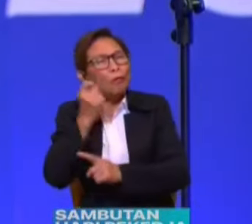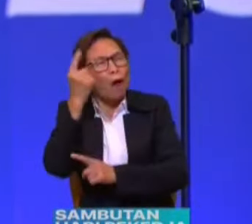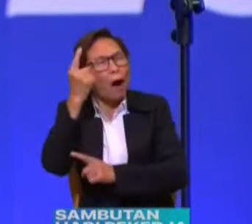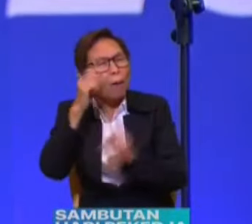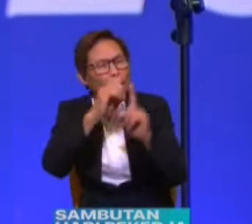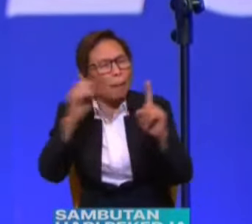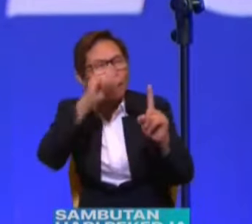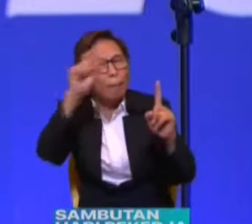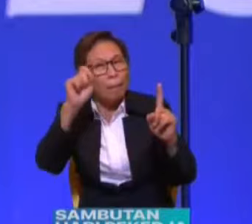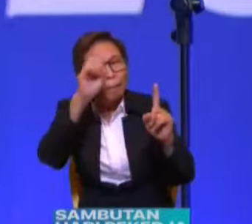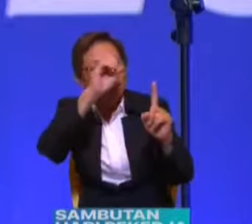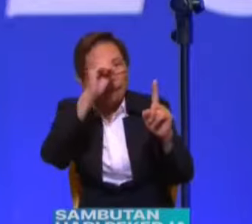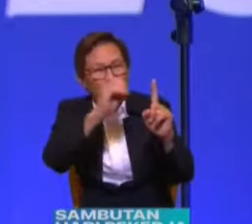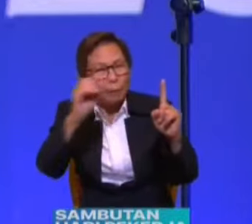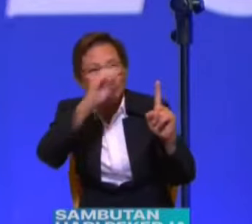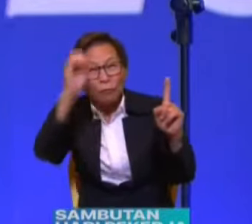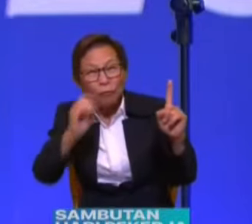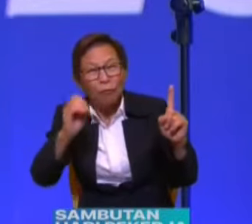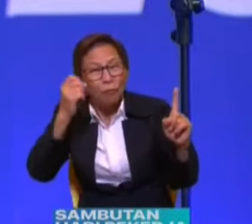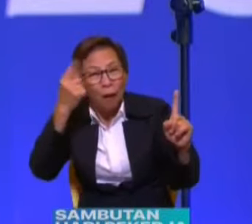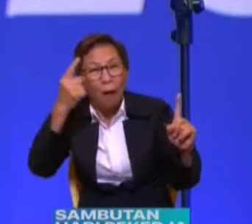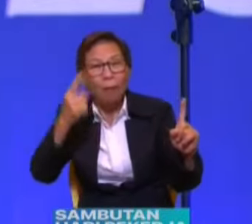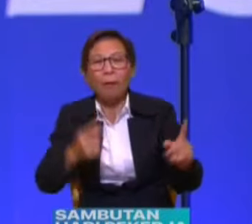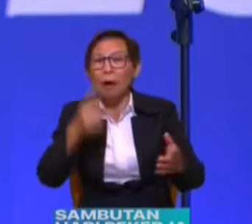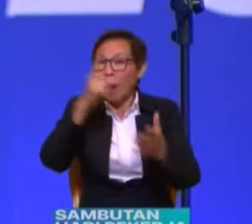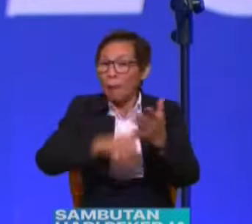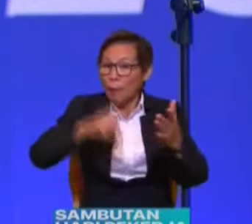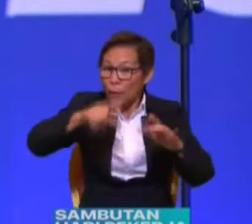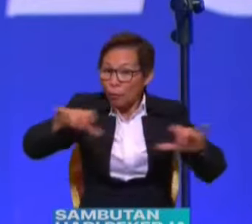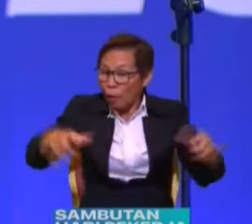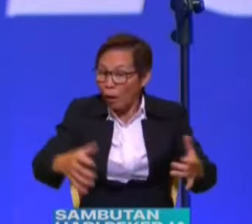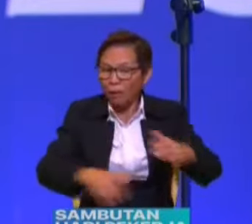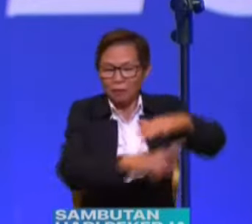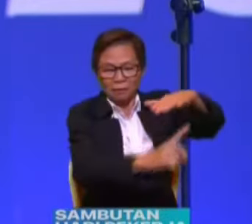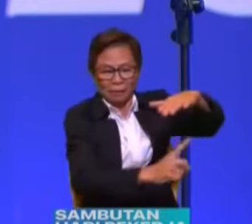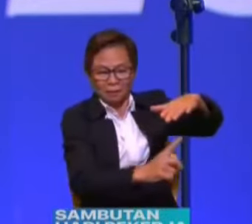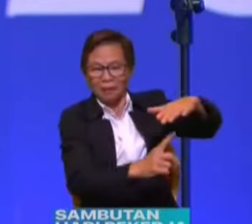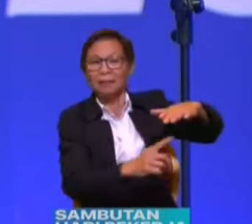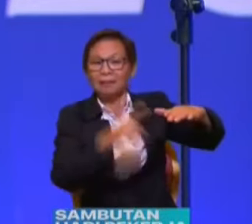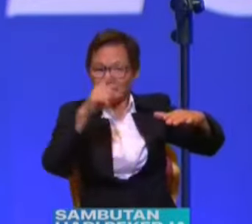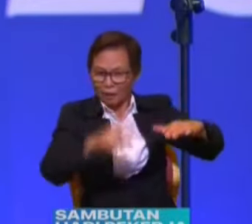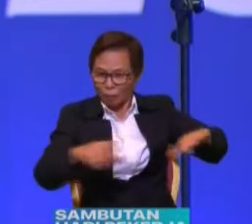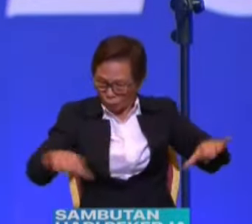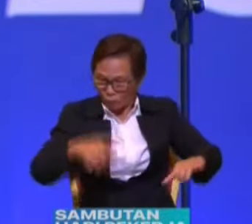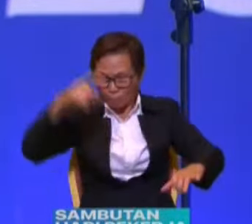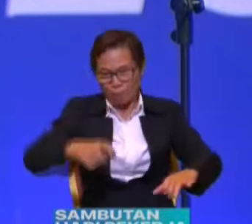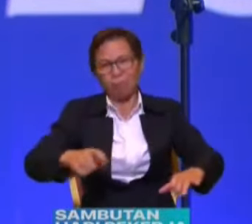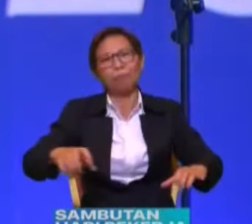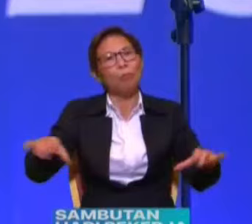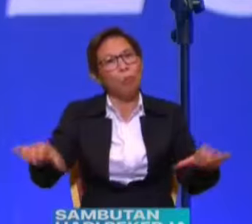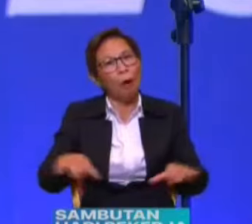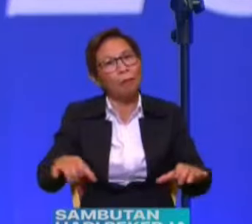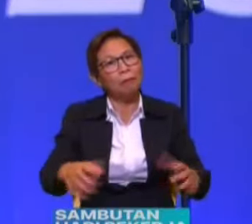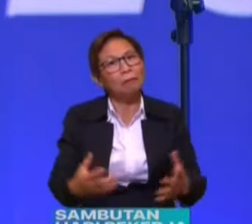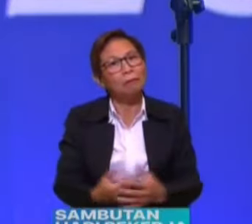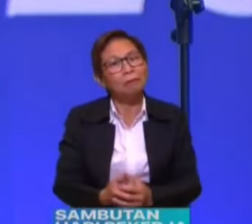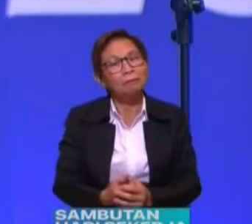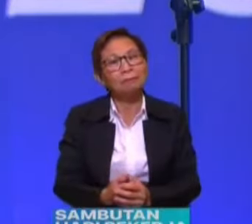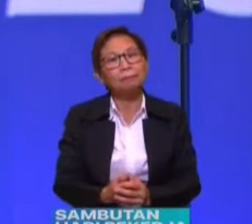Apa saja yang perlu dilakukan, baik dasar dan pelaksanaan, harus kita lakukan. Sebab